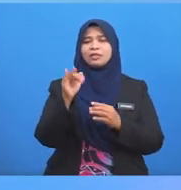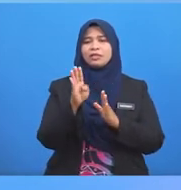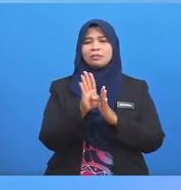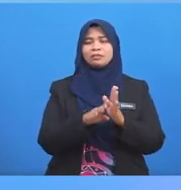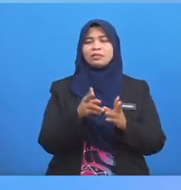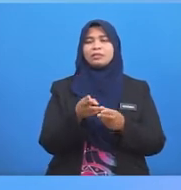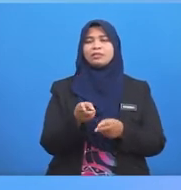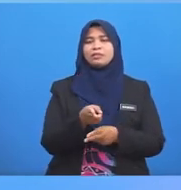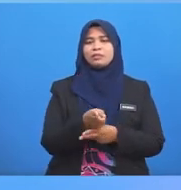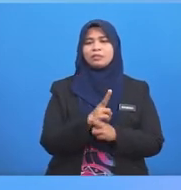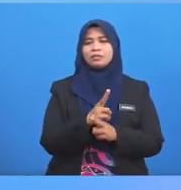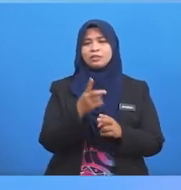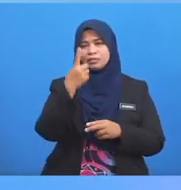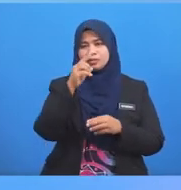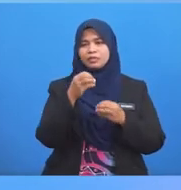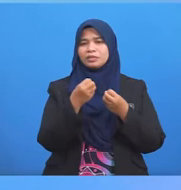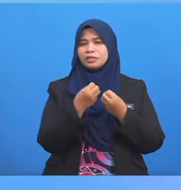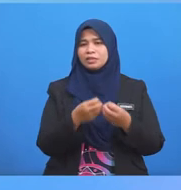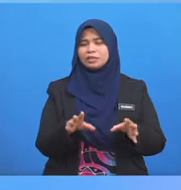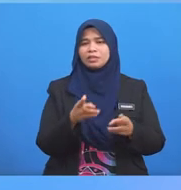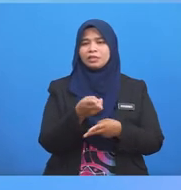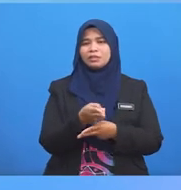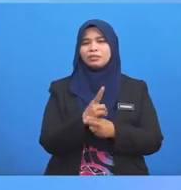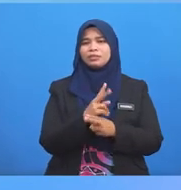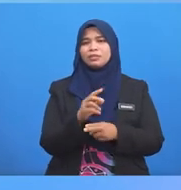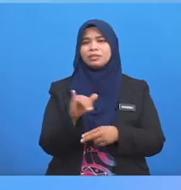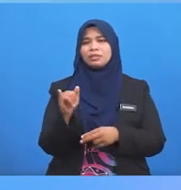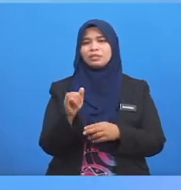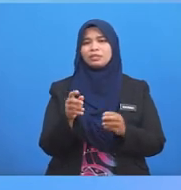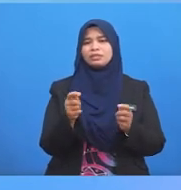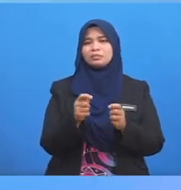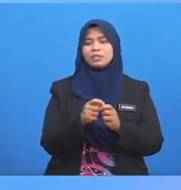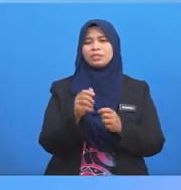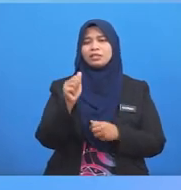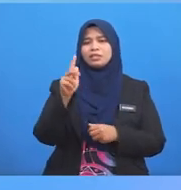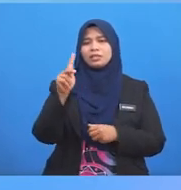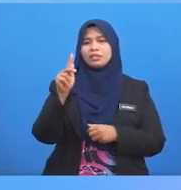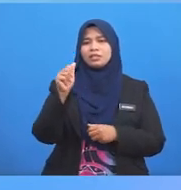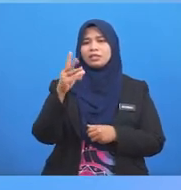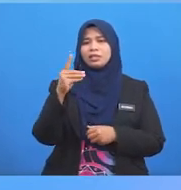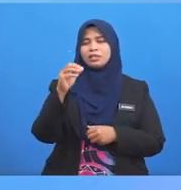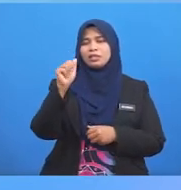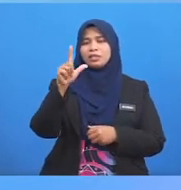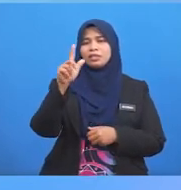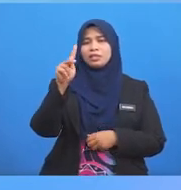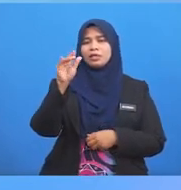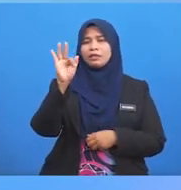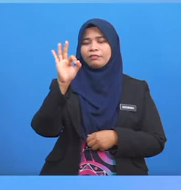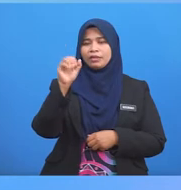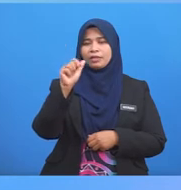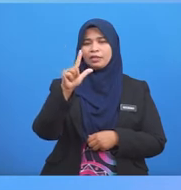untuk melunaskan hutangnya seperti melalui akad al-kafalah. Manakala kepentingan